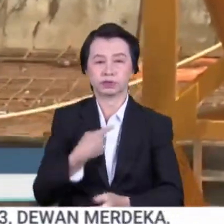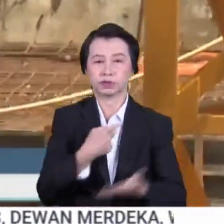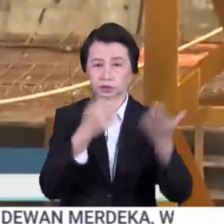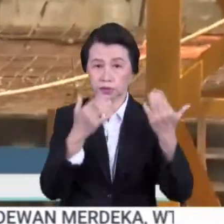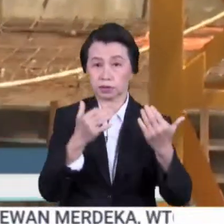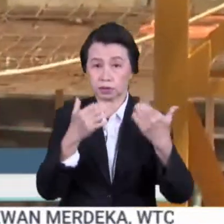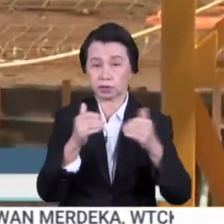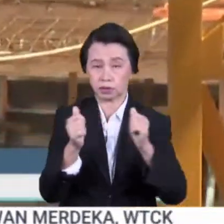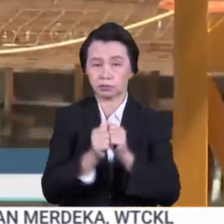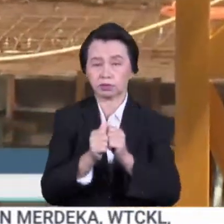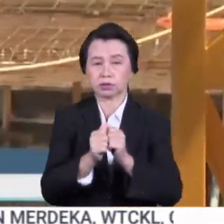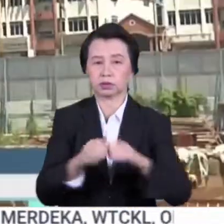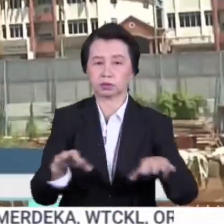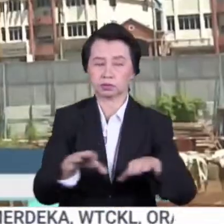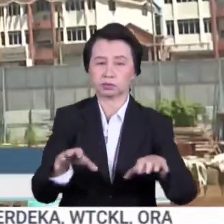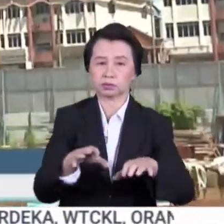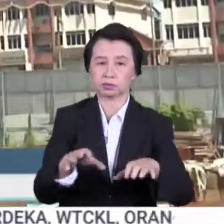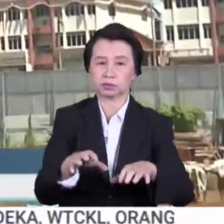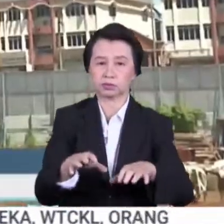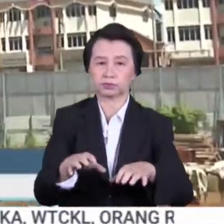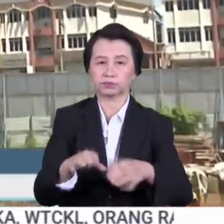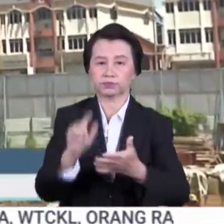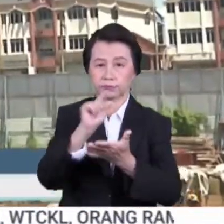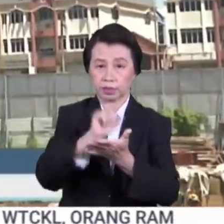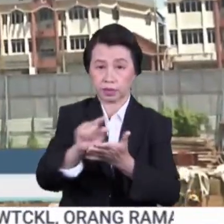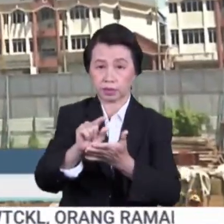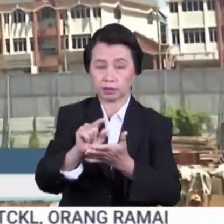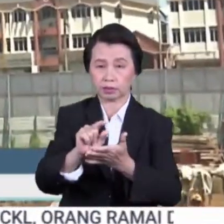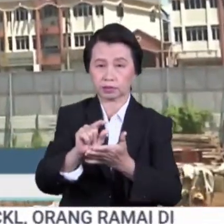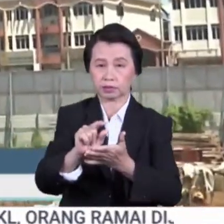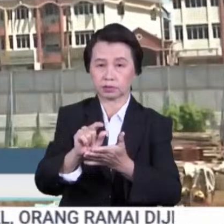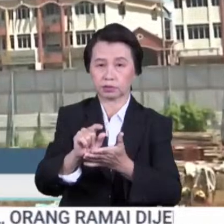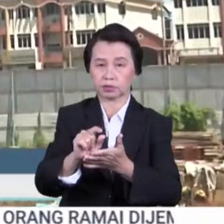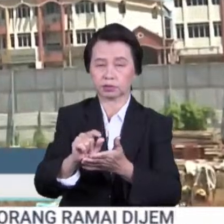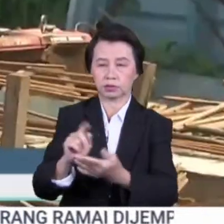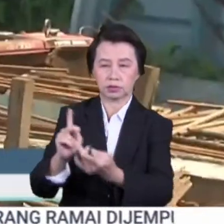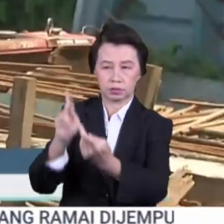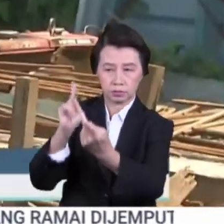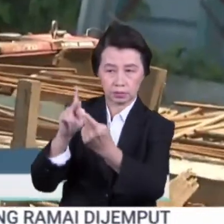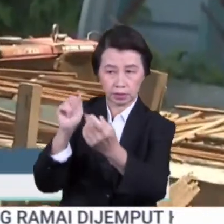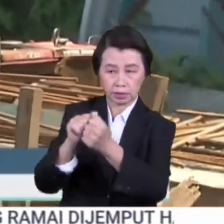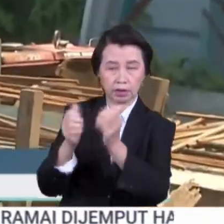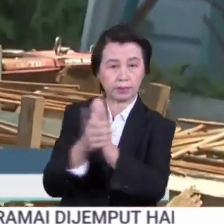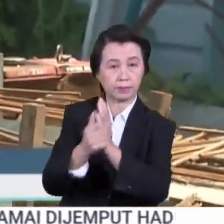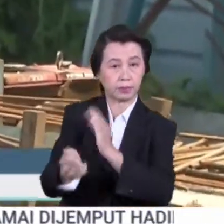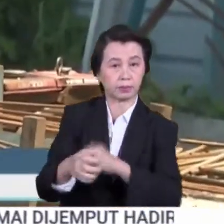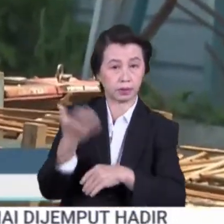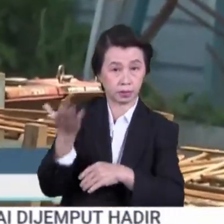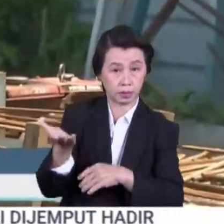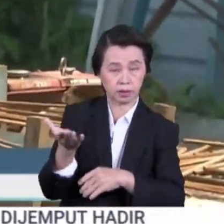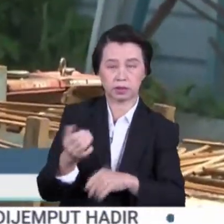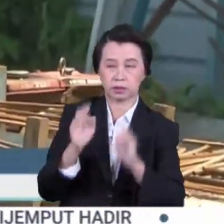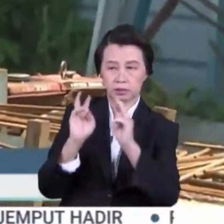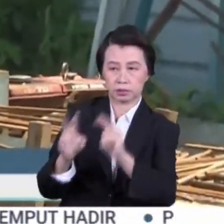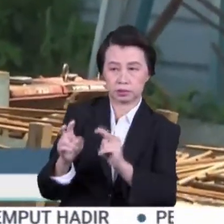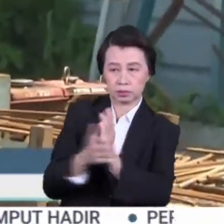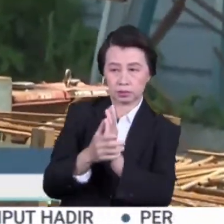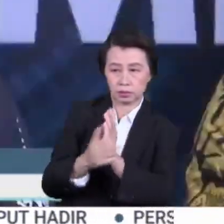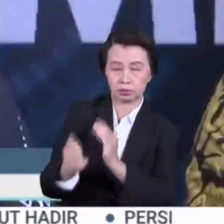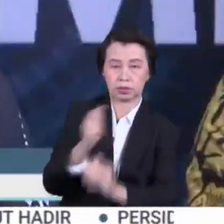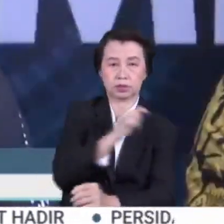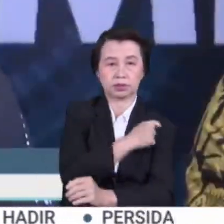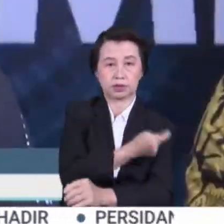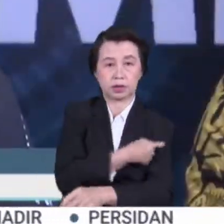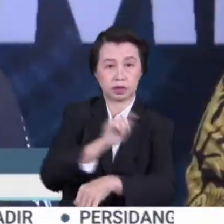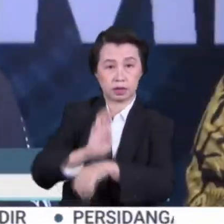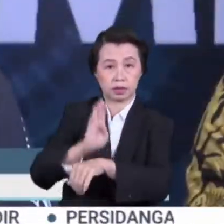dengan pelaksanaan gaji progresif ini akan dapat melihat kemahiran tenaga buruh negara ini